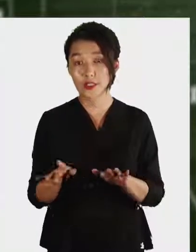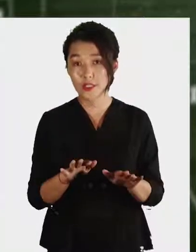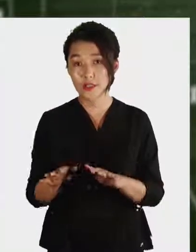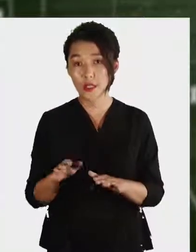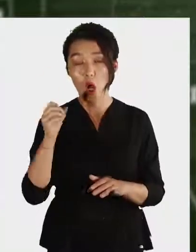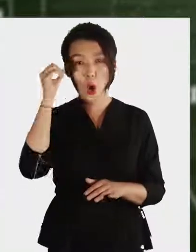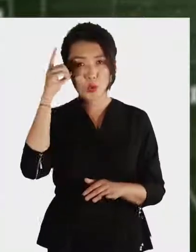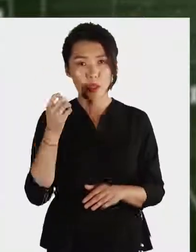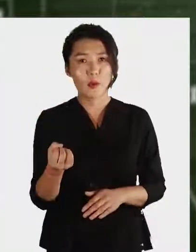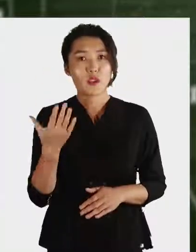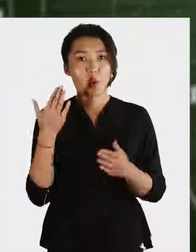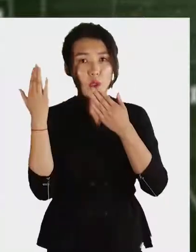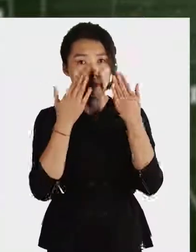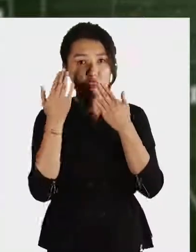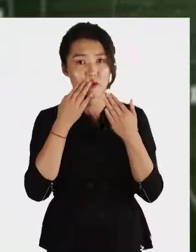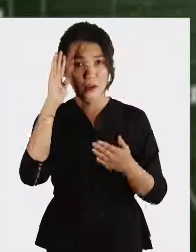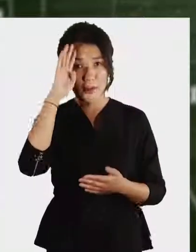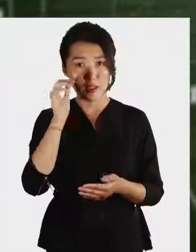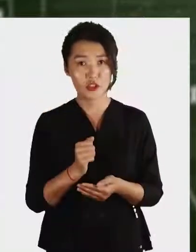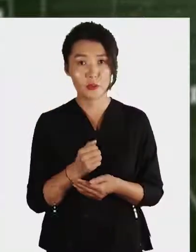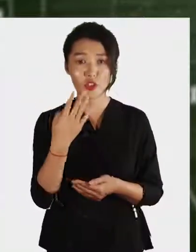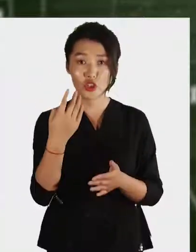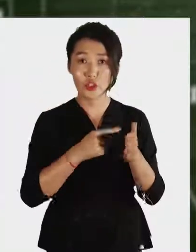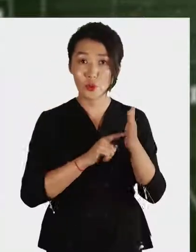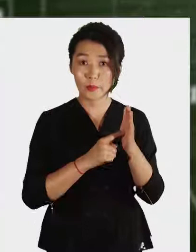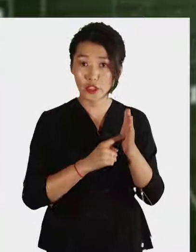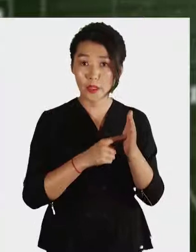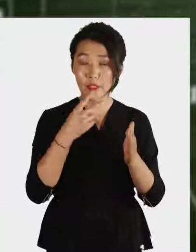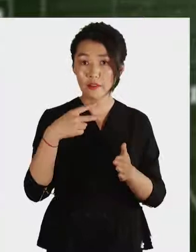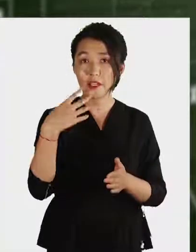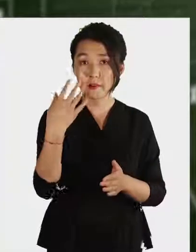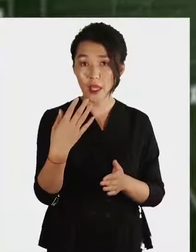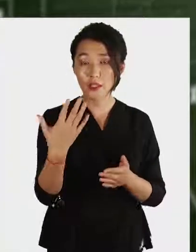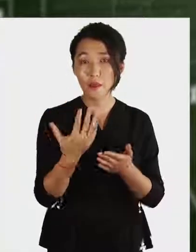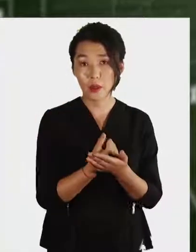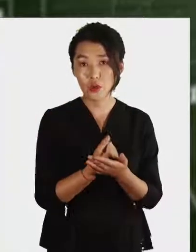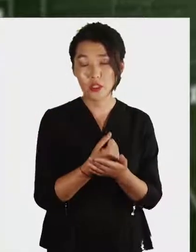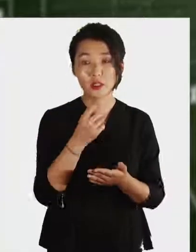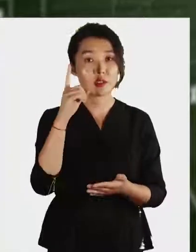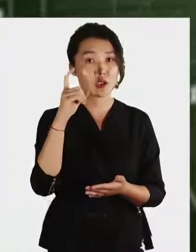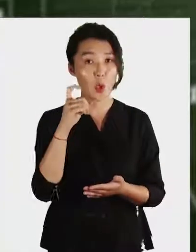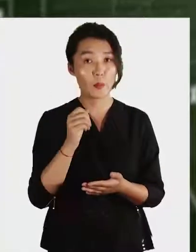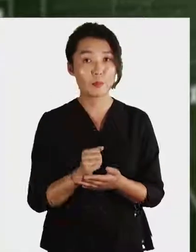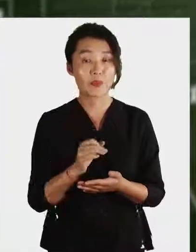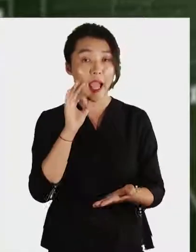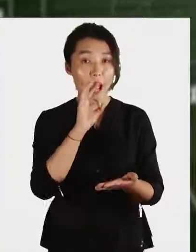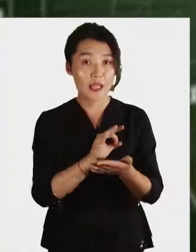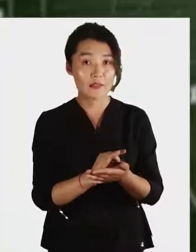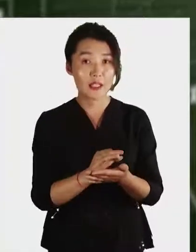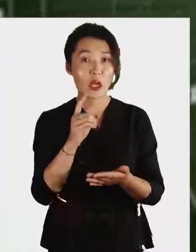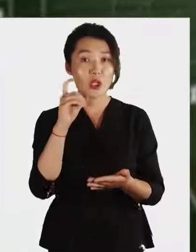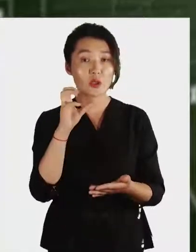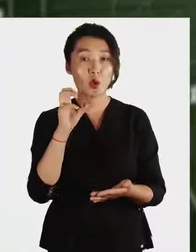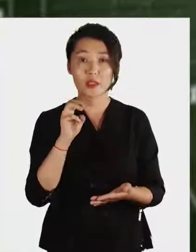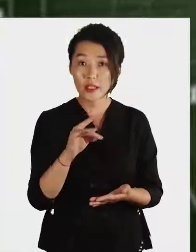Узнаем, сколько прочитал мальчик. 4 умножаем на 25, получится 100. Ответ – 100